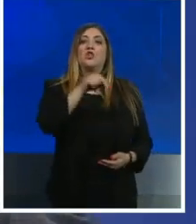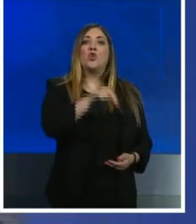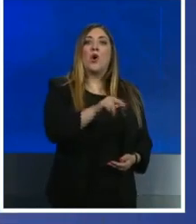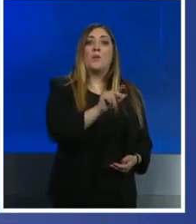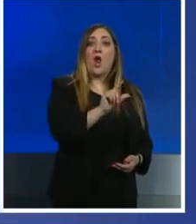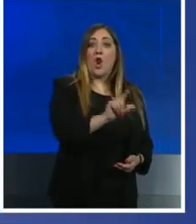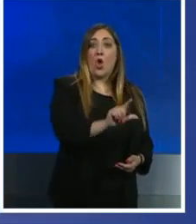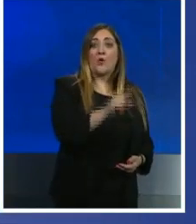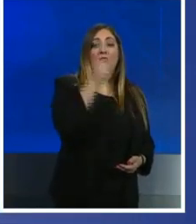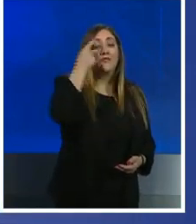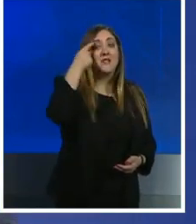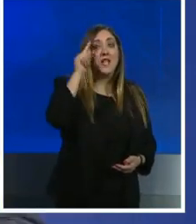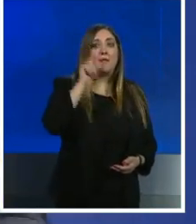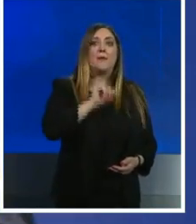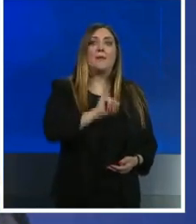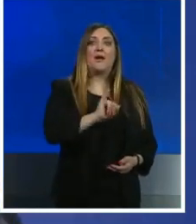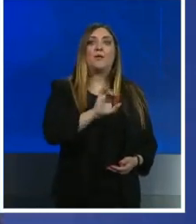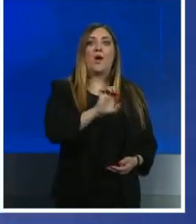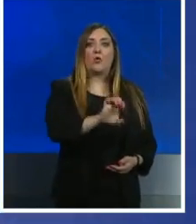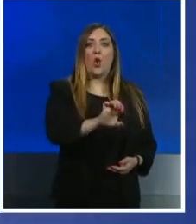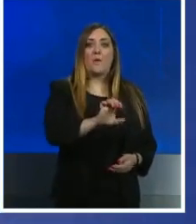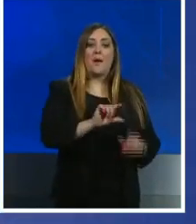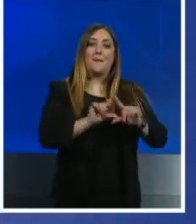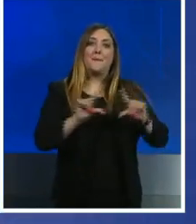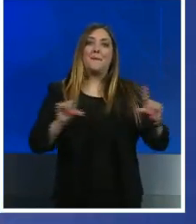biex iwassal il-messaġġ tiegħu.